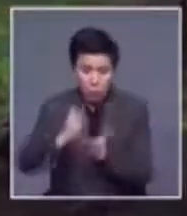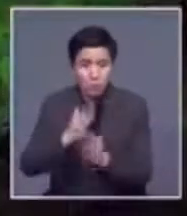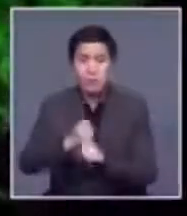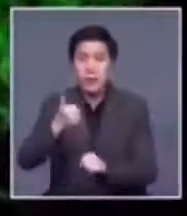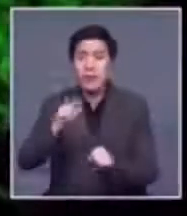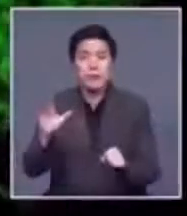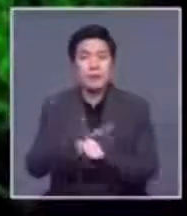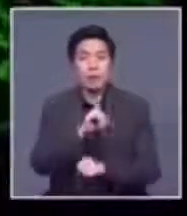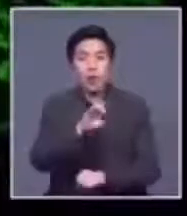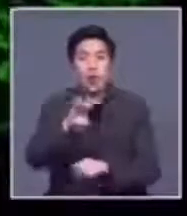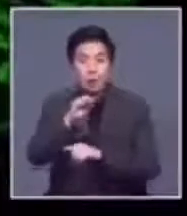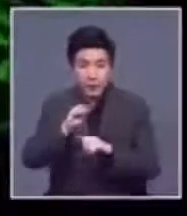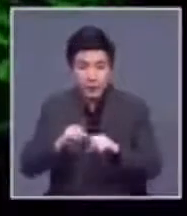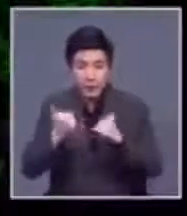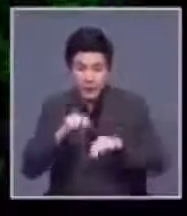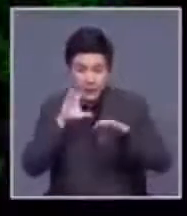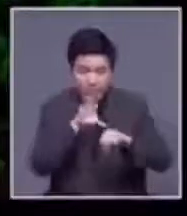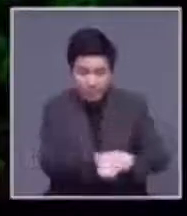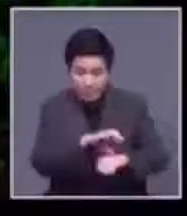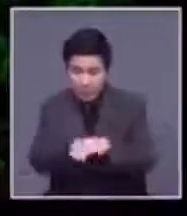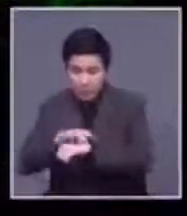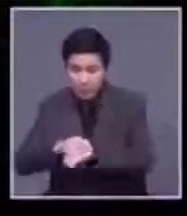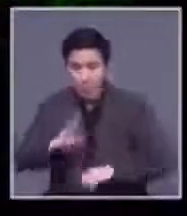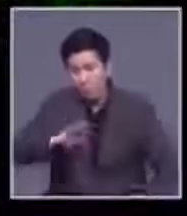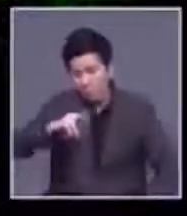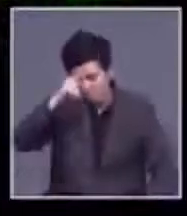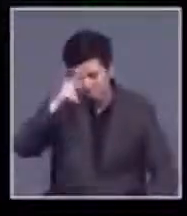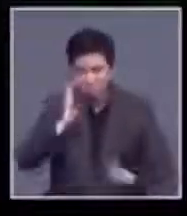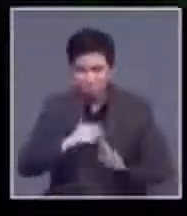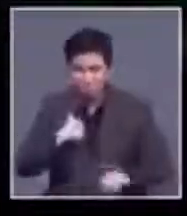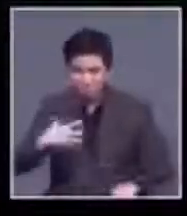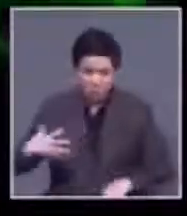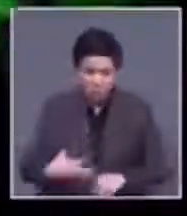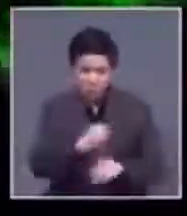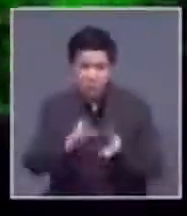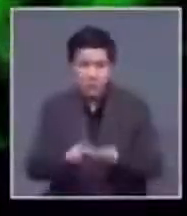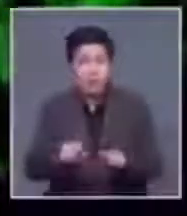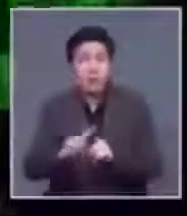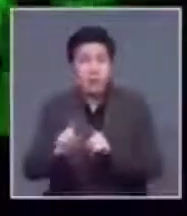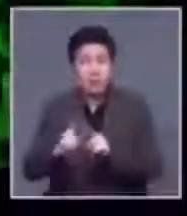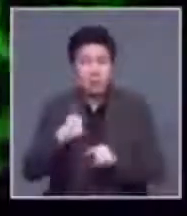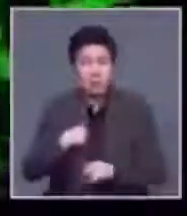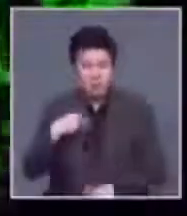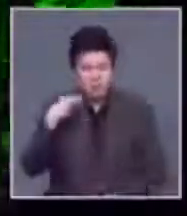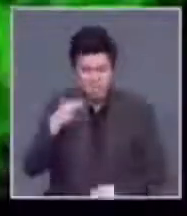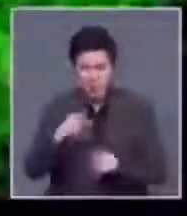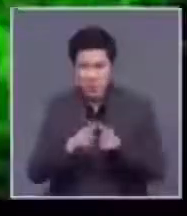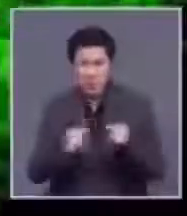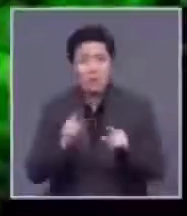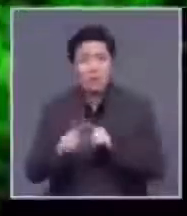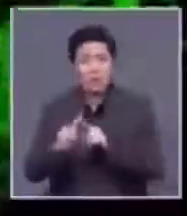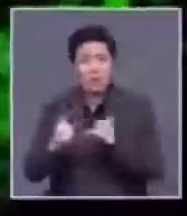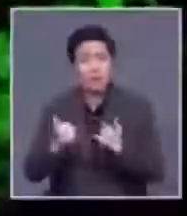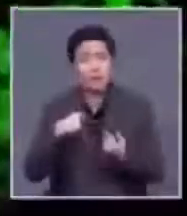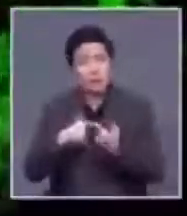แล้วเราก็เข้าไปดำเนินคดีจับกลุ่มผู้มีอิทธิพลที่ใช้อำนาจมืดอิทธิพลเถื่อนยึดครองที่ดินเนี่ยก็จำนวนหลายหมื่นคดีแต่การใด